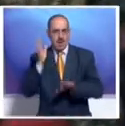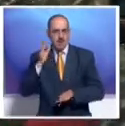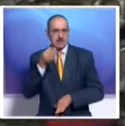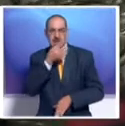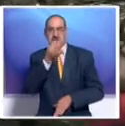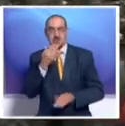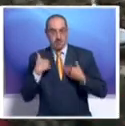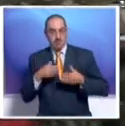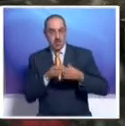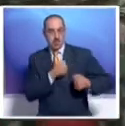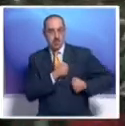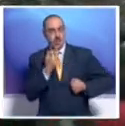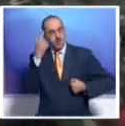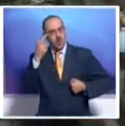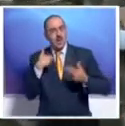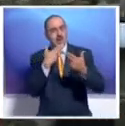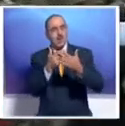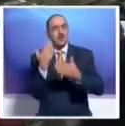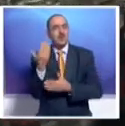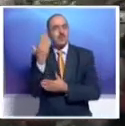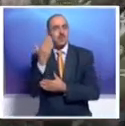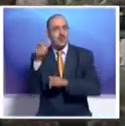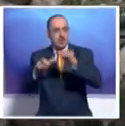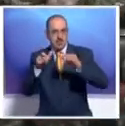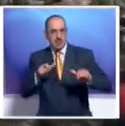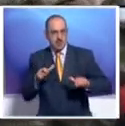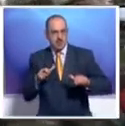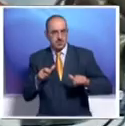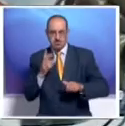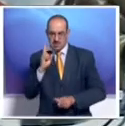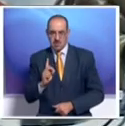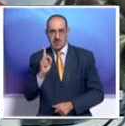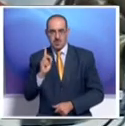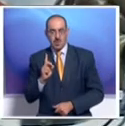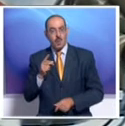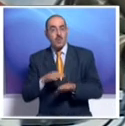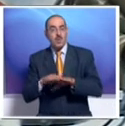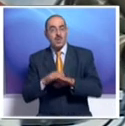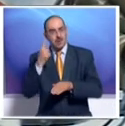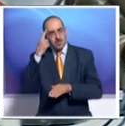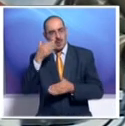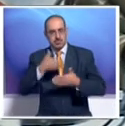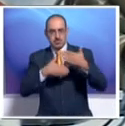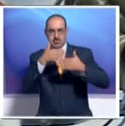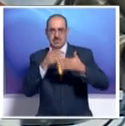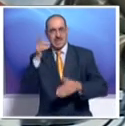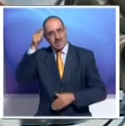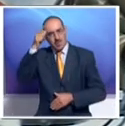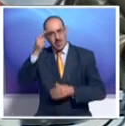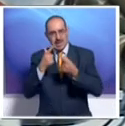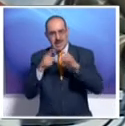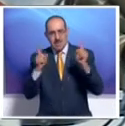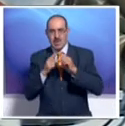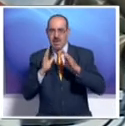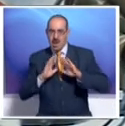نفسه في تحقيق مطالب الشعب وطموحاته المشروعة في بناء دولة قوية آمنة ومستقرة،